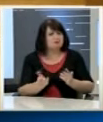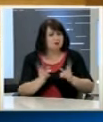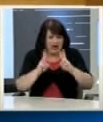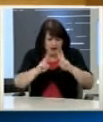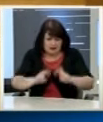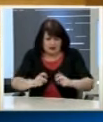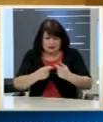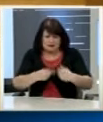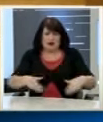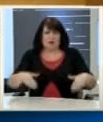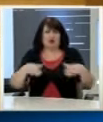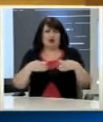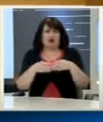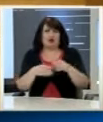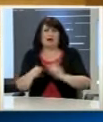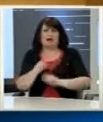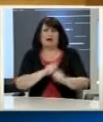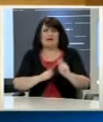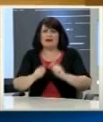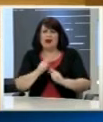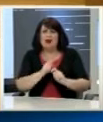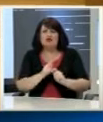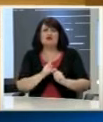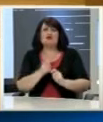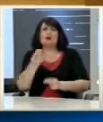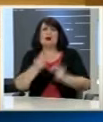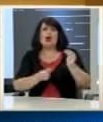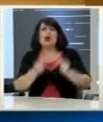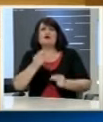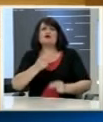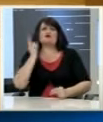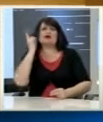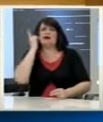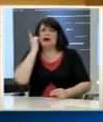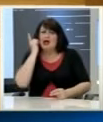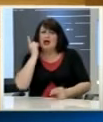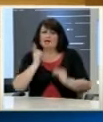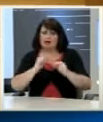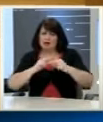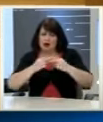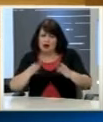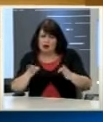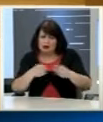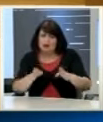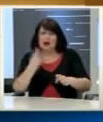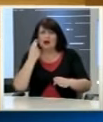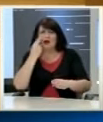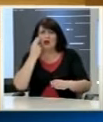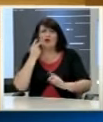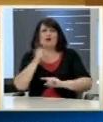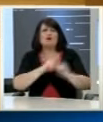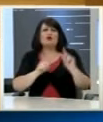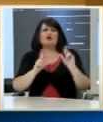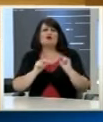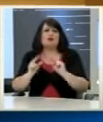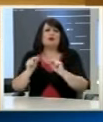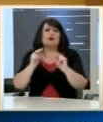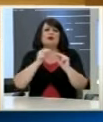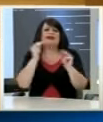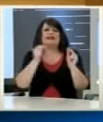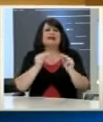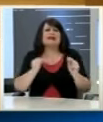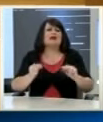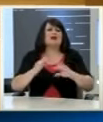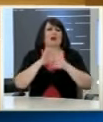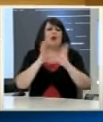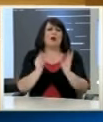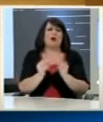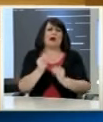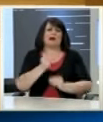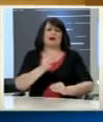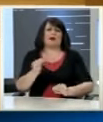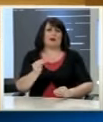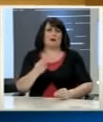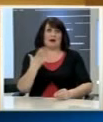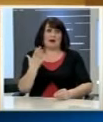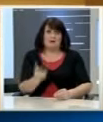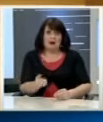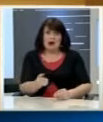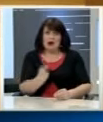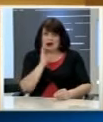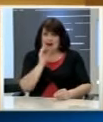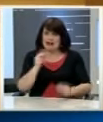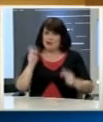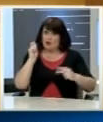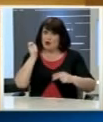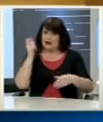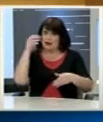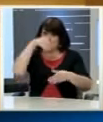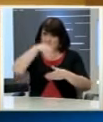εξεταστική να ανοίξουνε και οι λογαριασμοί των τηλεφώνων να δούμε ποιος μιλούσε με ποιους και να δούμε εάν πραγματικά υπήρχε πολιτική